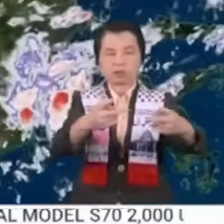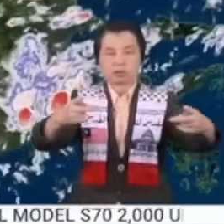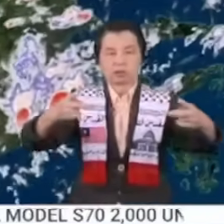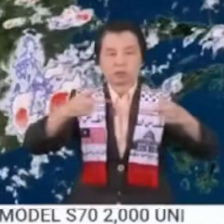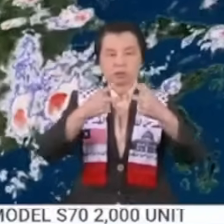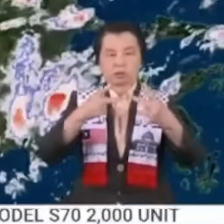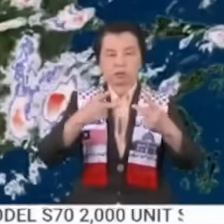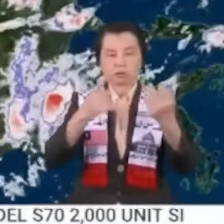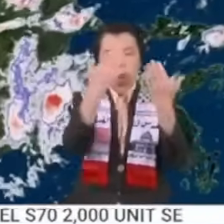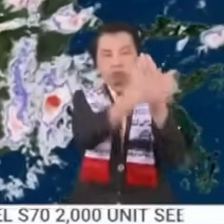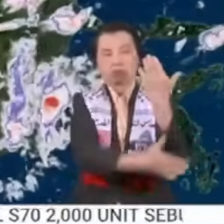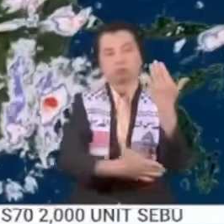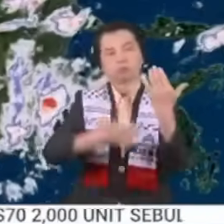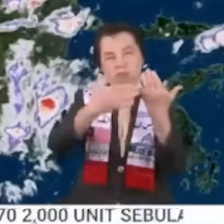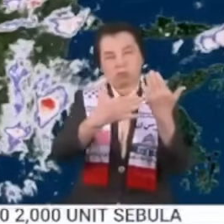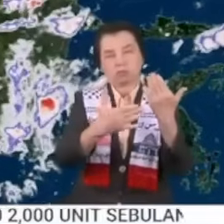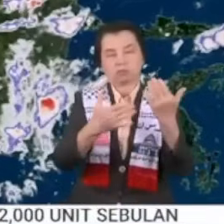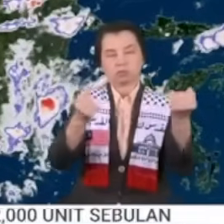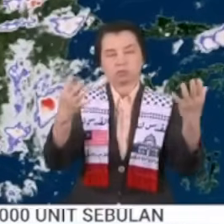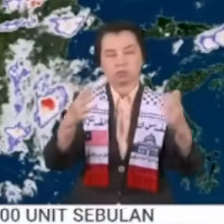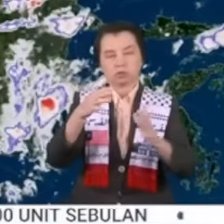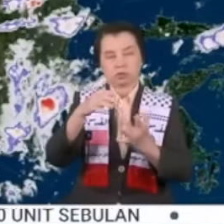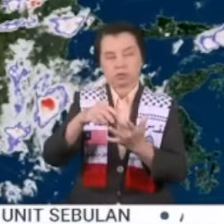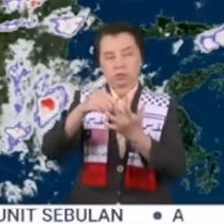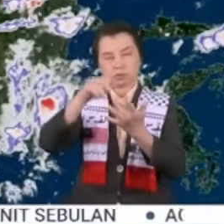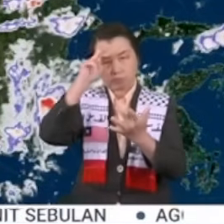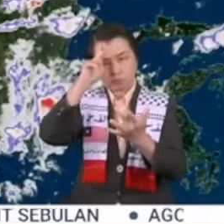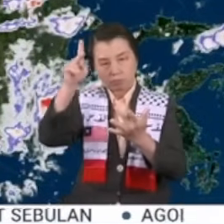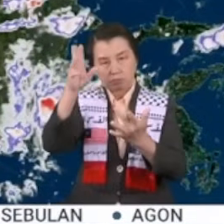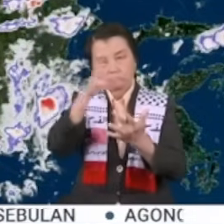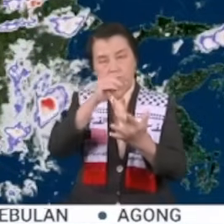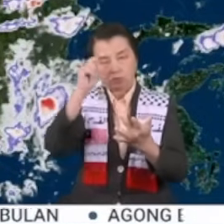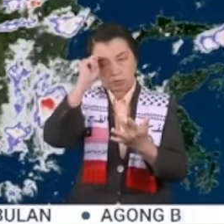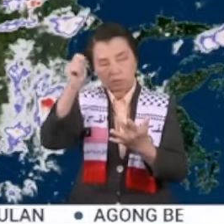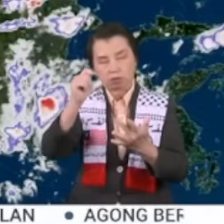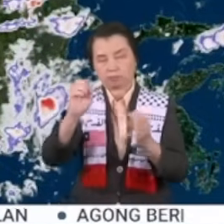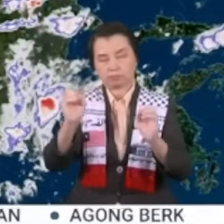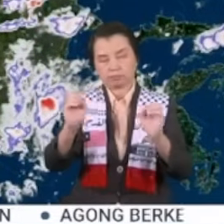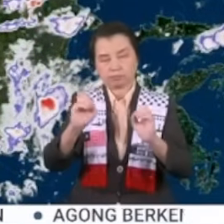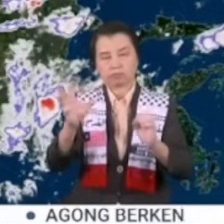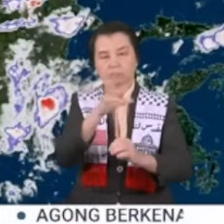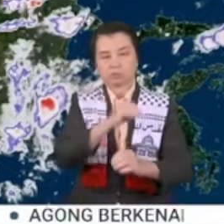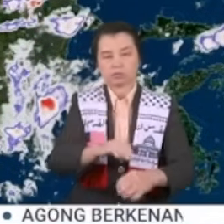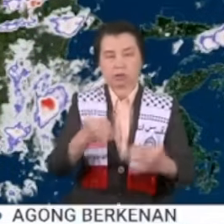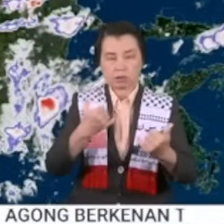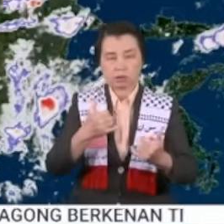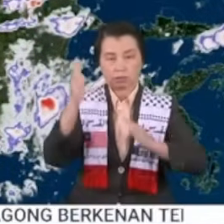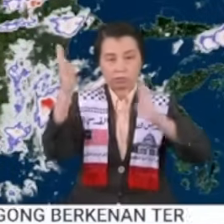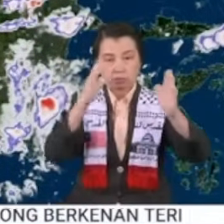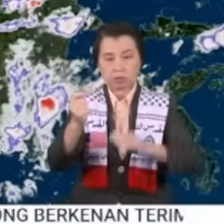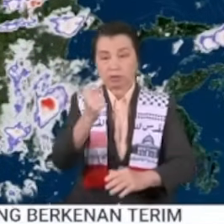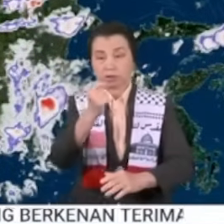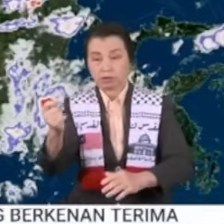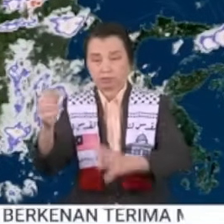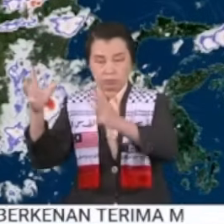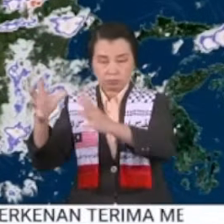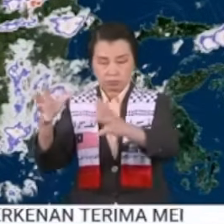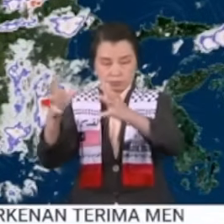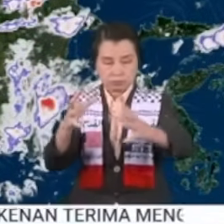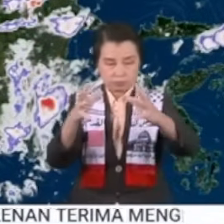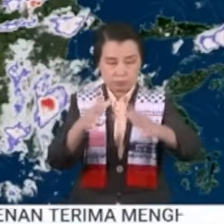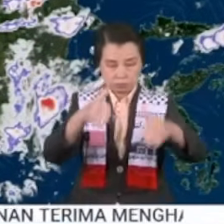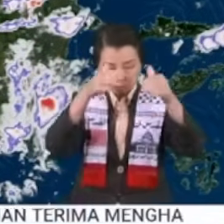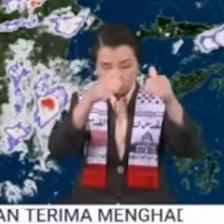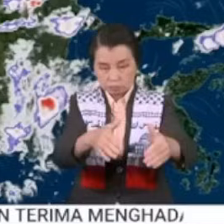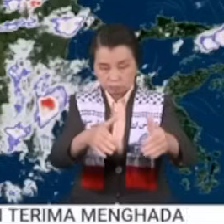kawasan di sekitar Semenanjung kecuali di negeri Kelantan dan juga Terengganu manakala di Malaysia Timur kelompok awan aktif pada ketika